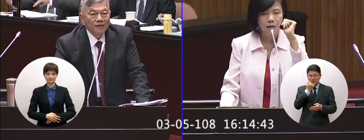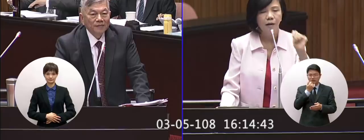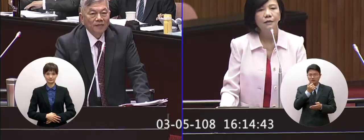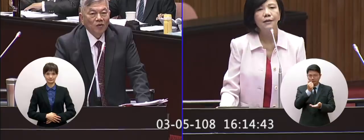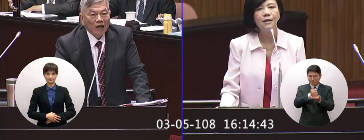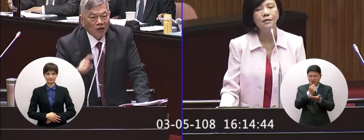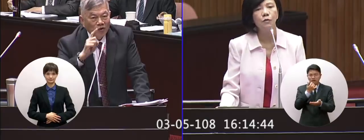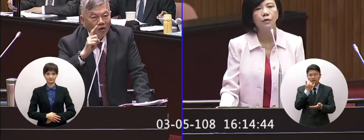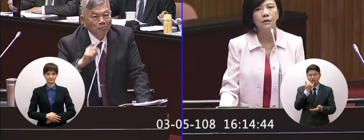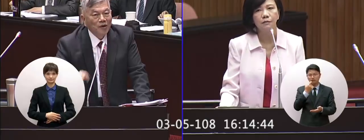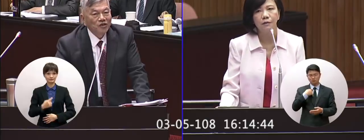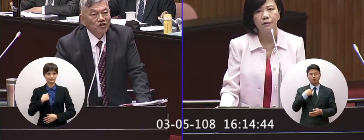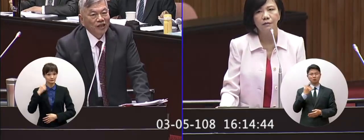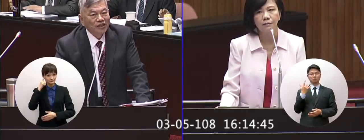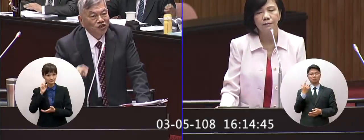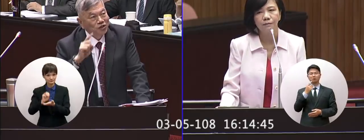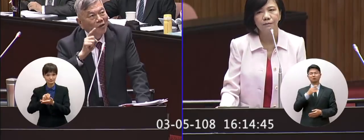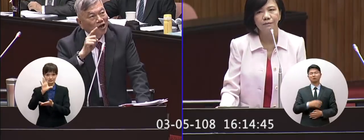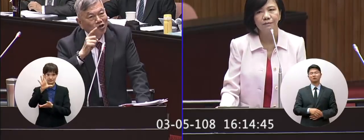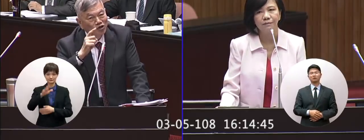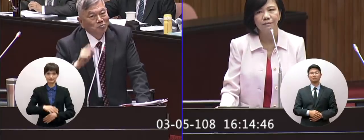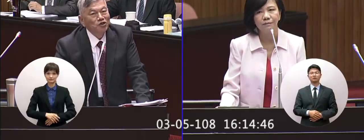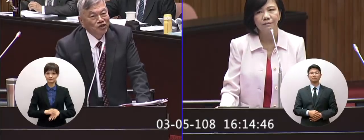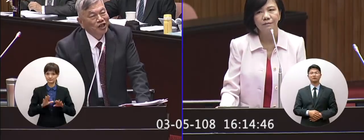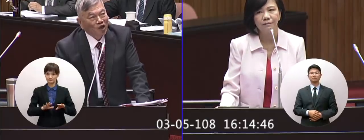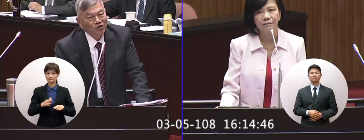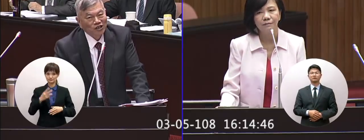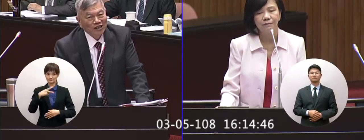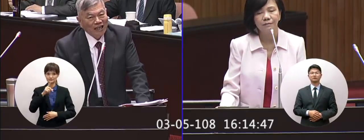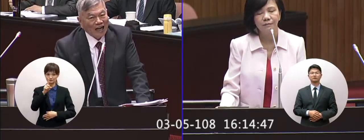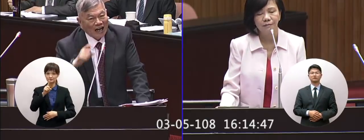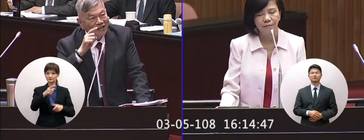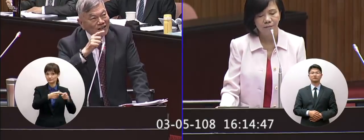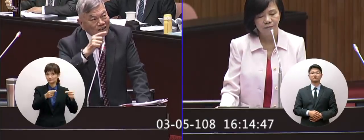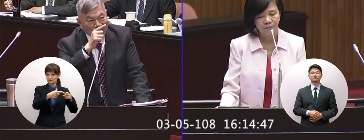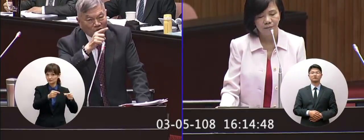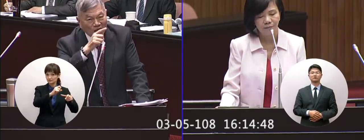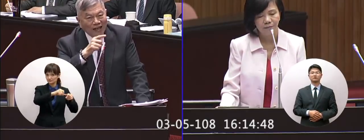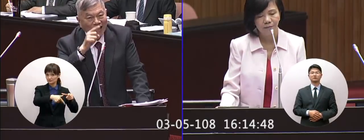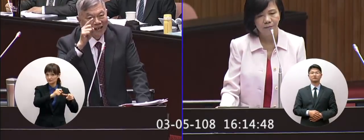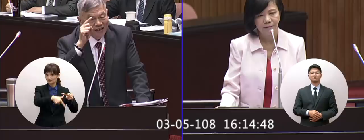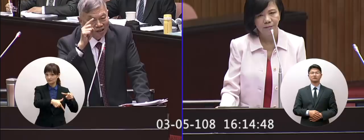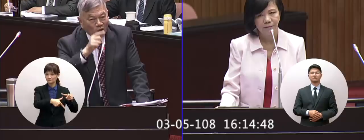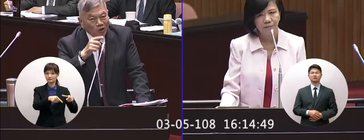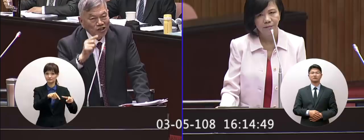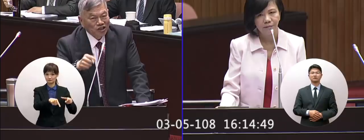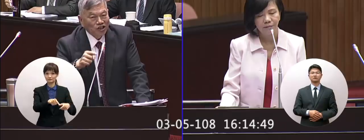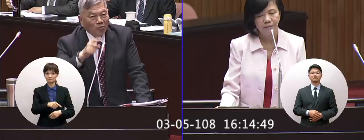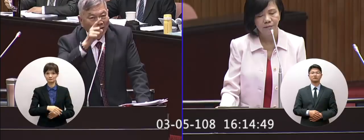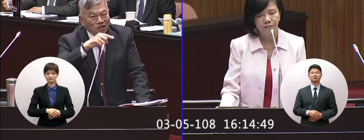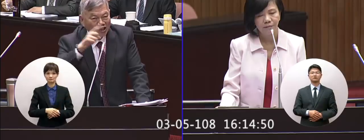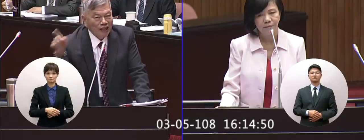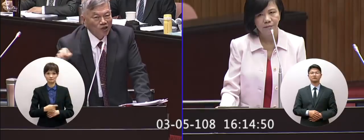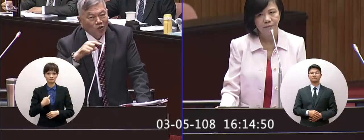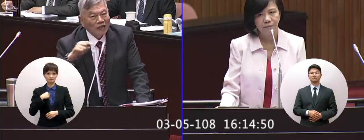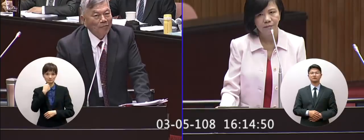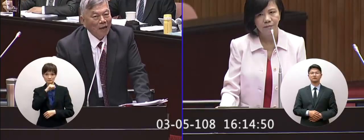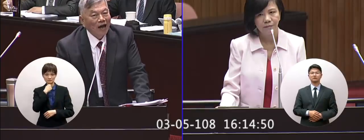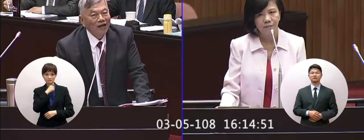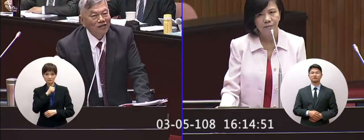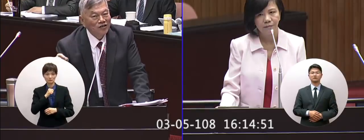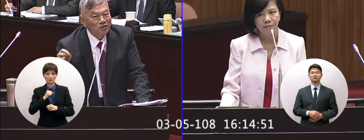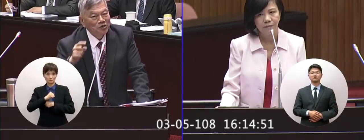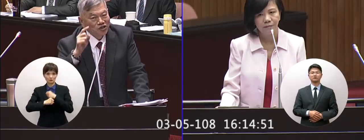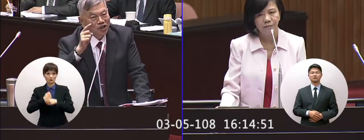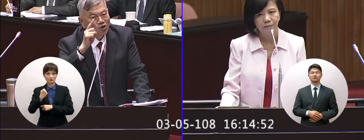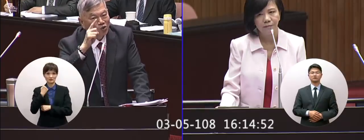待。 但是我报告一下，今嘛，阁有日本一间公司在甲咱利用咱的动力系统，要做电动大